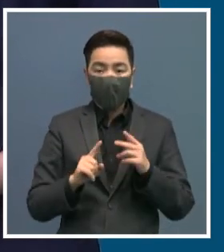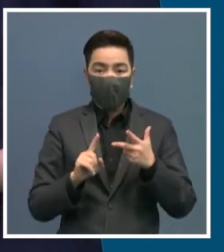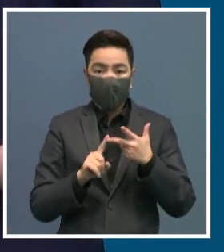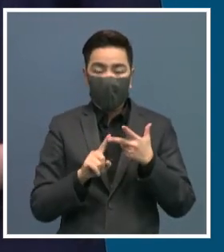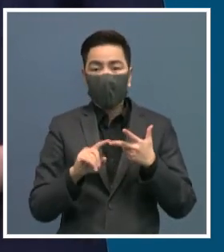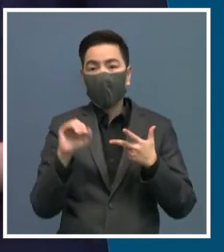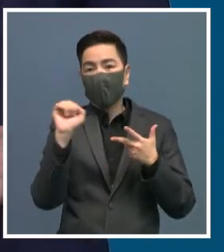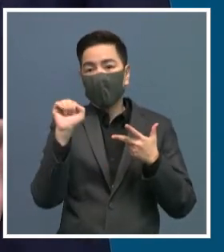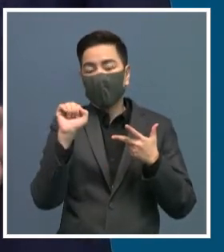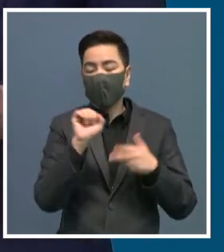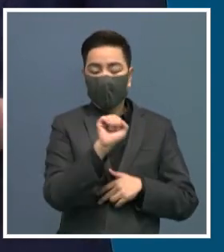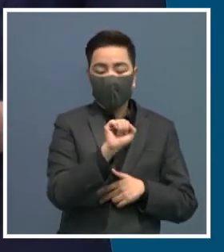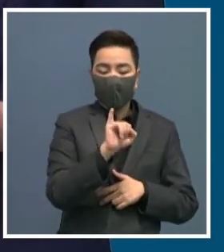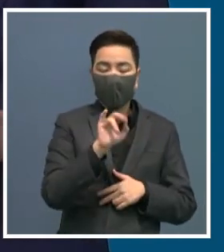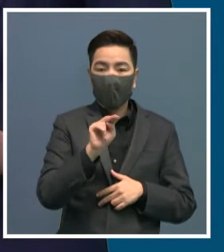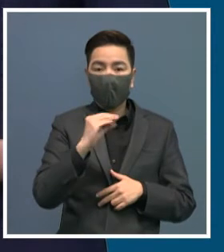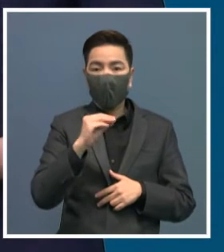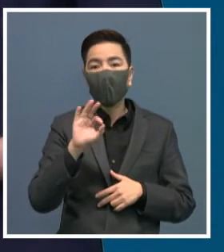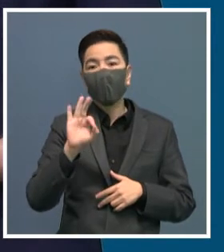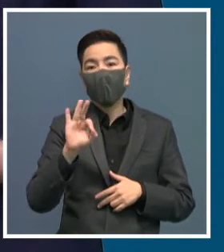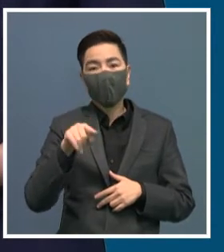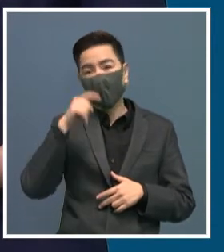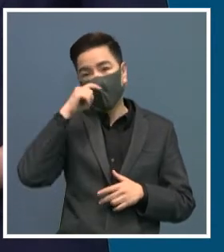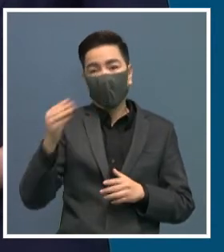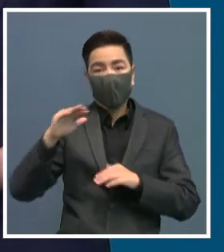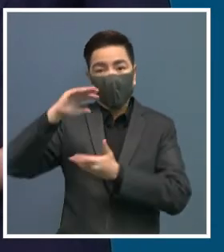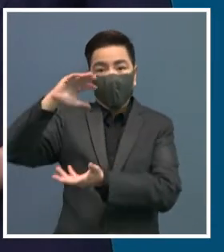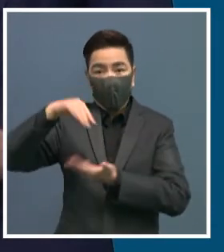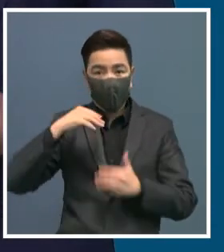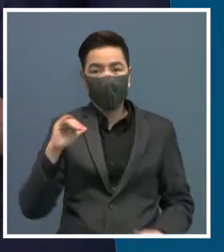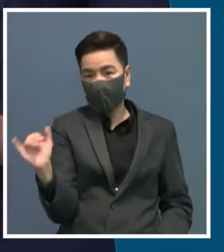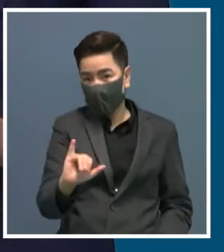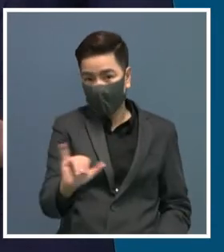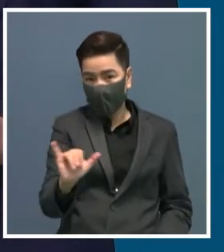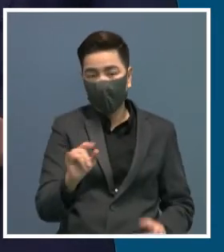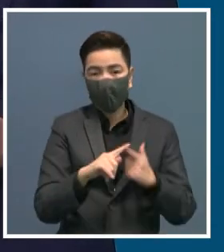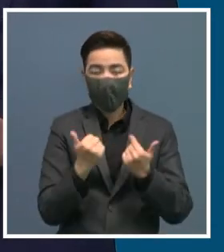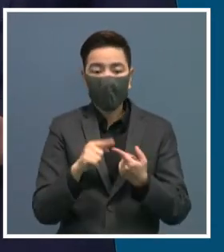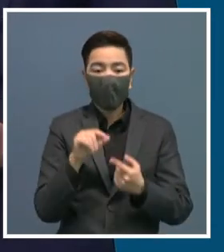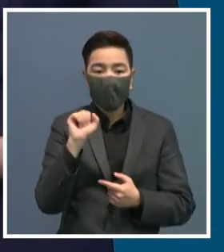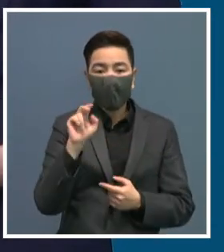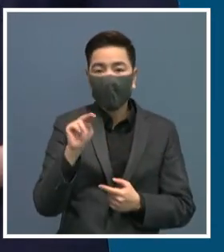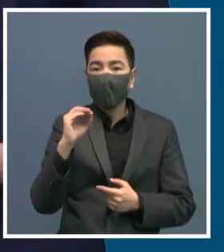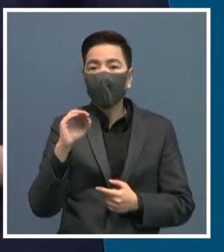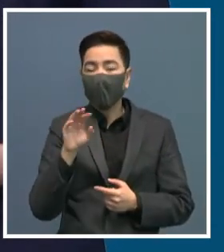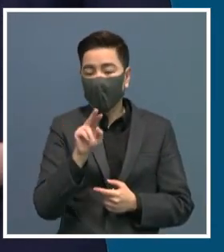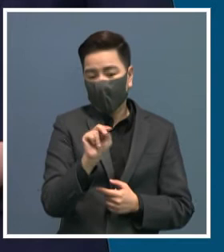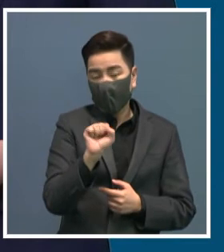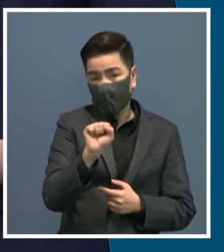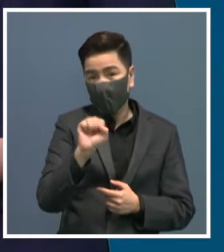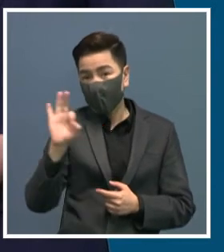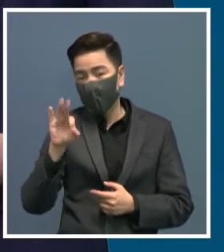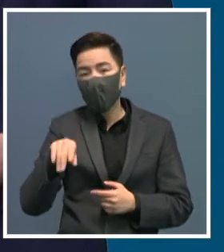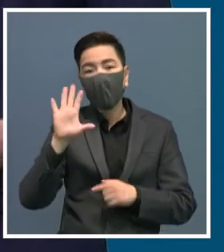แรกก็คือสิโนฟาร์มค่ะตัวนี้มาจากจีนแต่ว่ายังไม่เข้ามาที่บ้านเรานะคะที่เราฟาร์มพัฒนาโดยภาครัฐของจีน